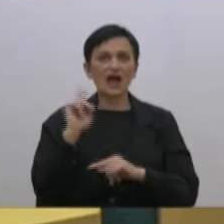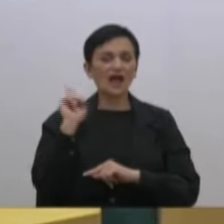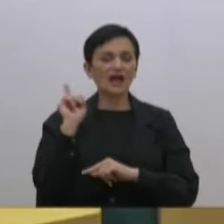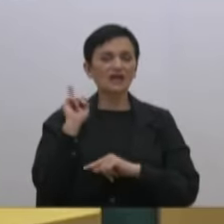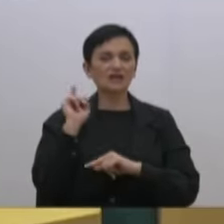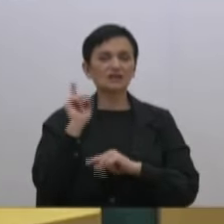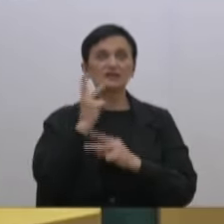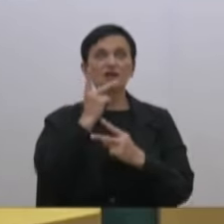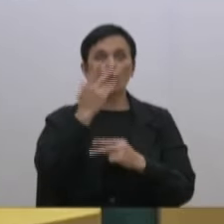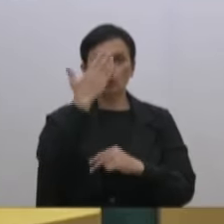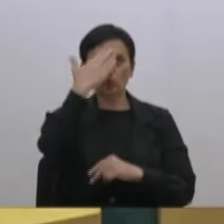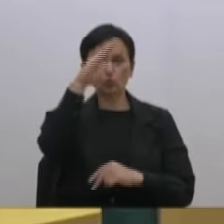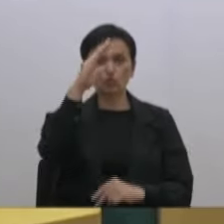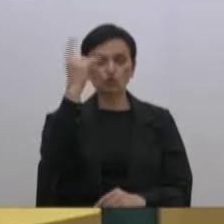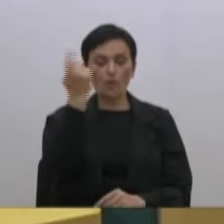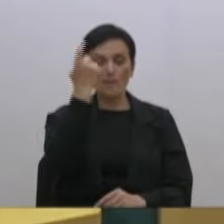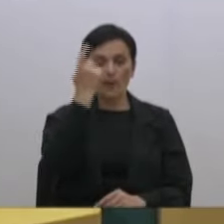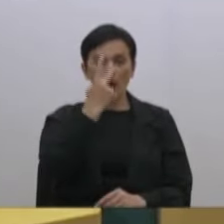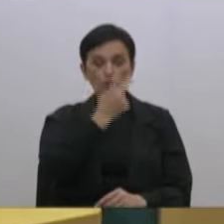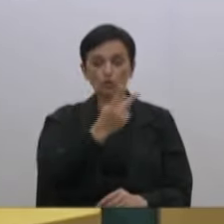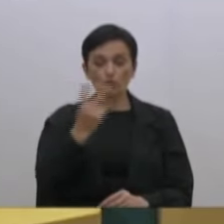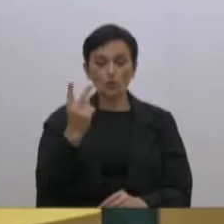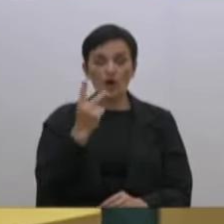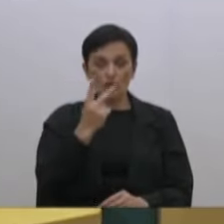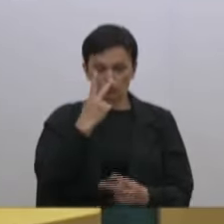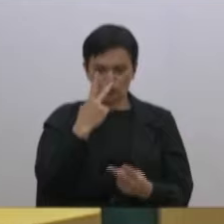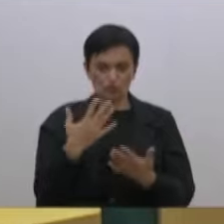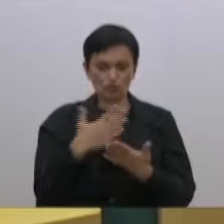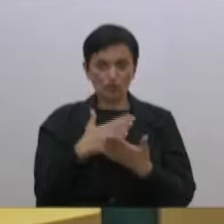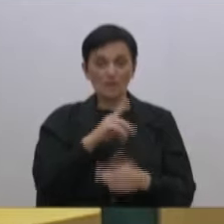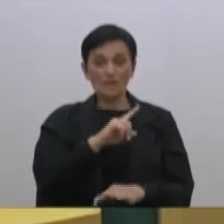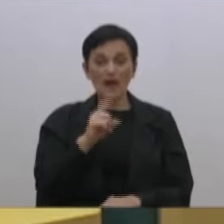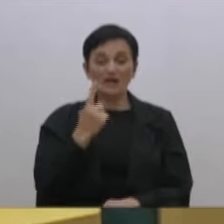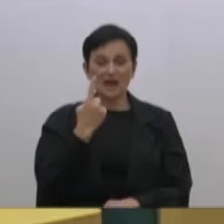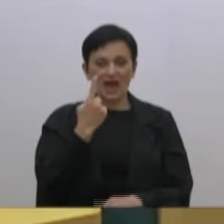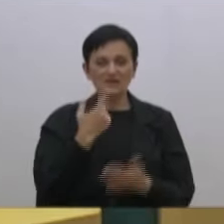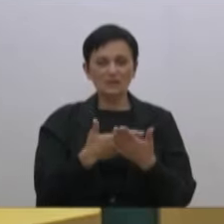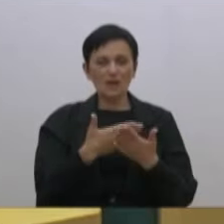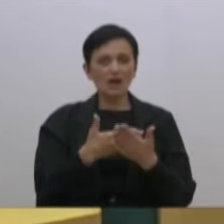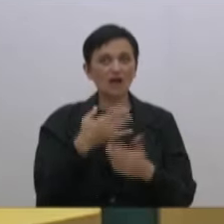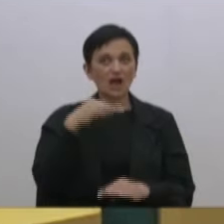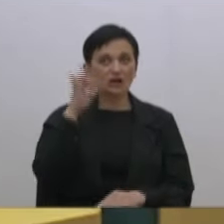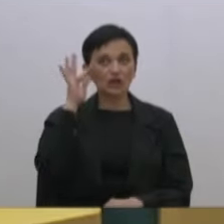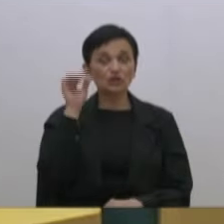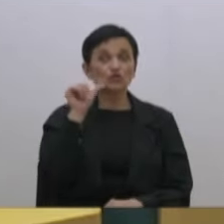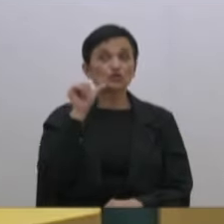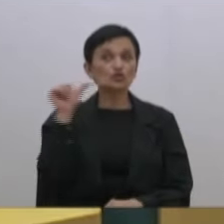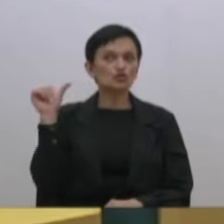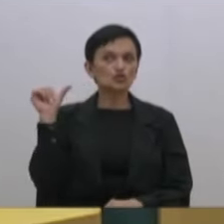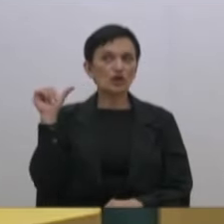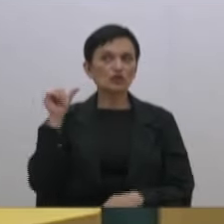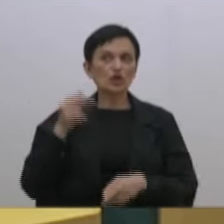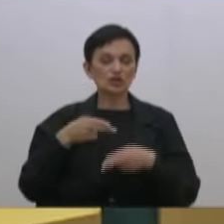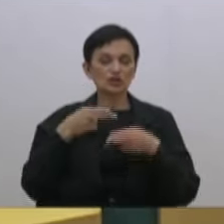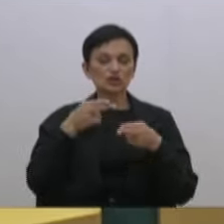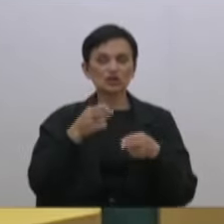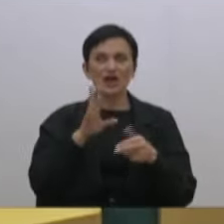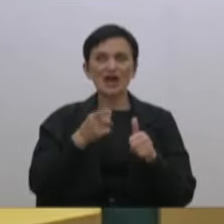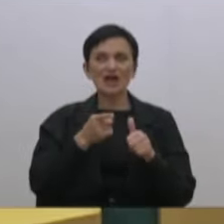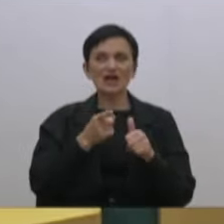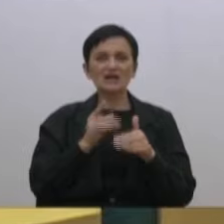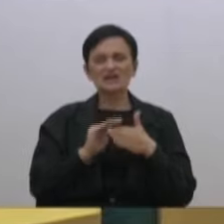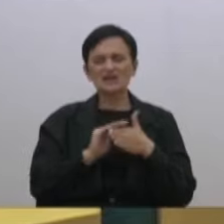უცხოელი პატრონების წინაშე და ეს ყველაფერში ჩნდება, მაგრამ ერთ მაგალითს გავიხსენებ. შარშანი იყო აქ ჩამოსული, გვარებს